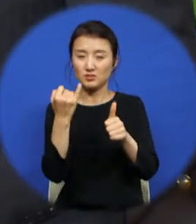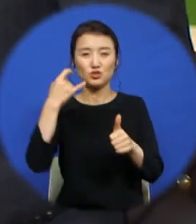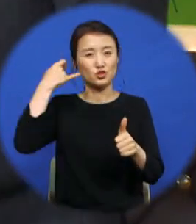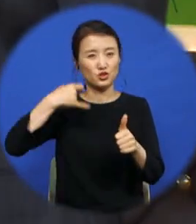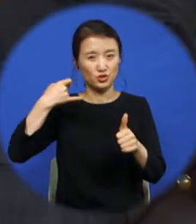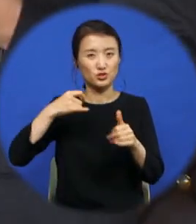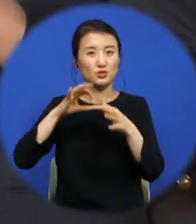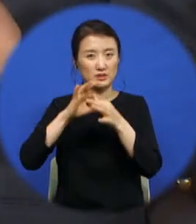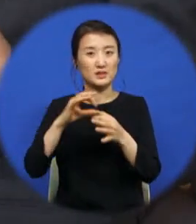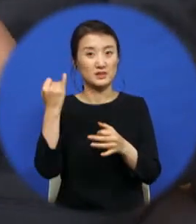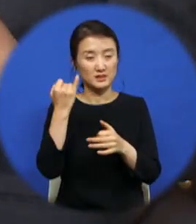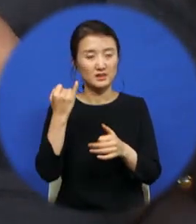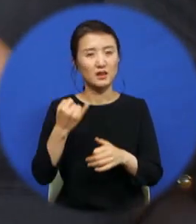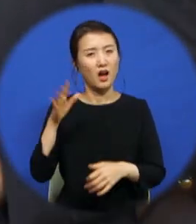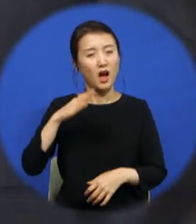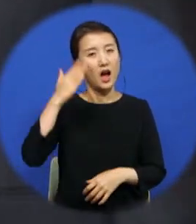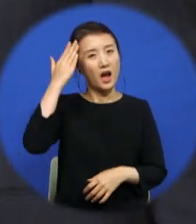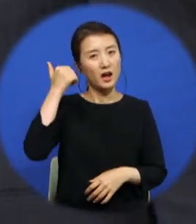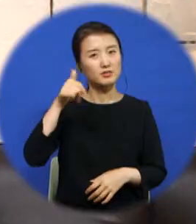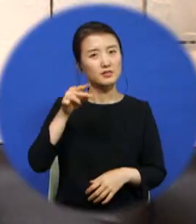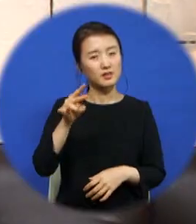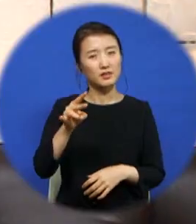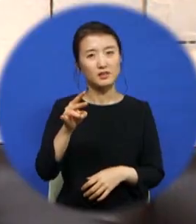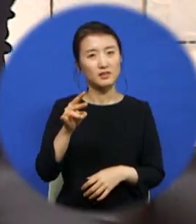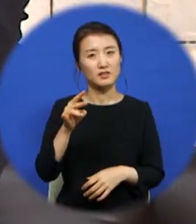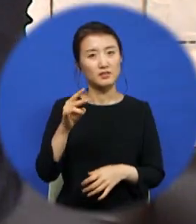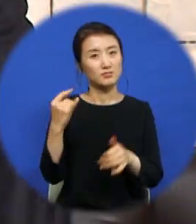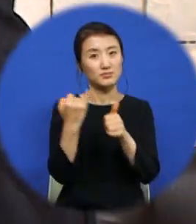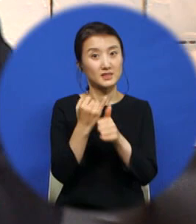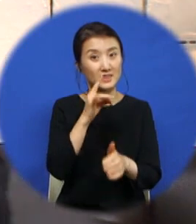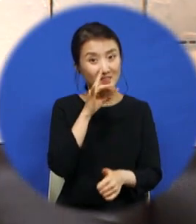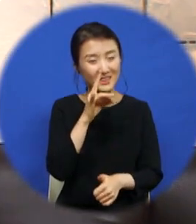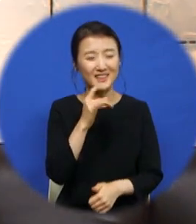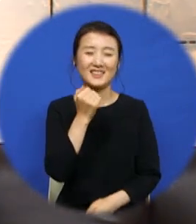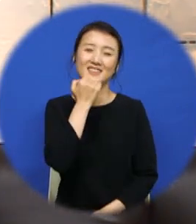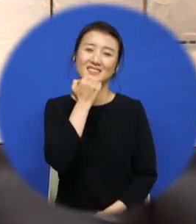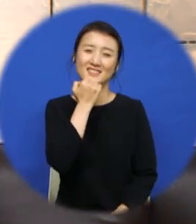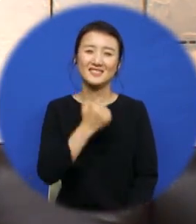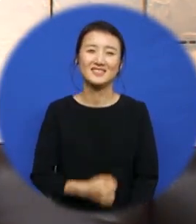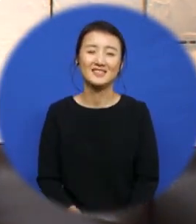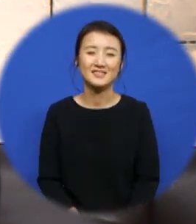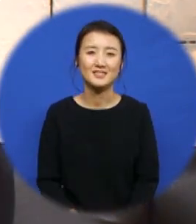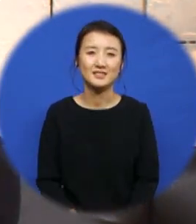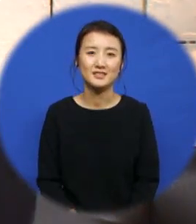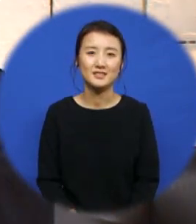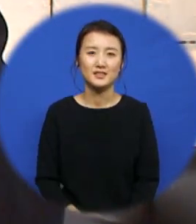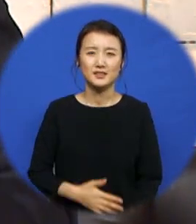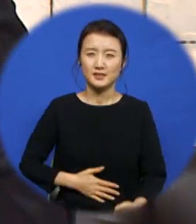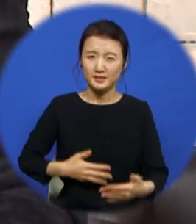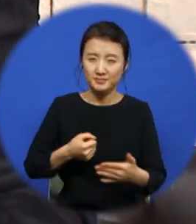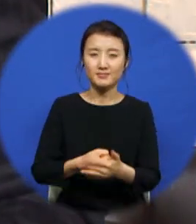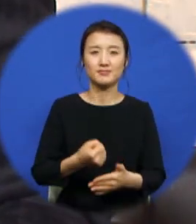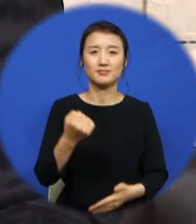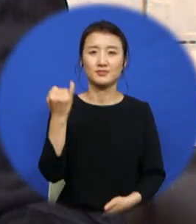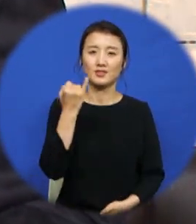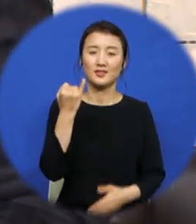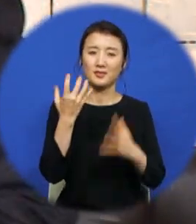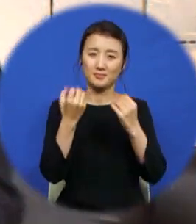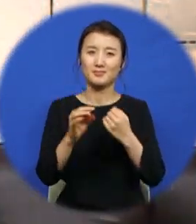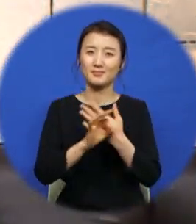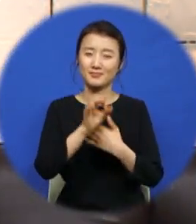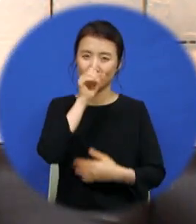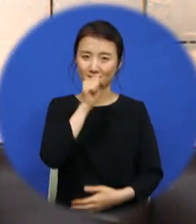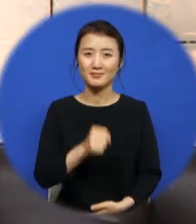솔직히 그런 생각이 들어요 그 그러려면 1 4 좀 있게 야심이 나가실때 좀 많았으면 좋겠어요 예